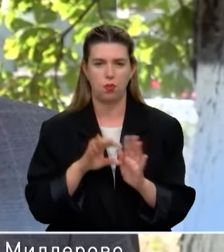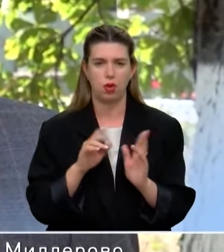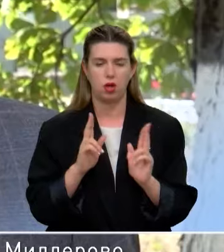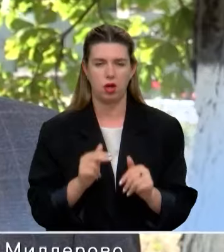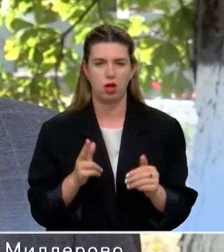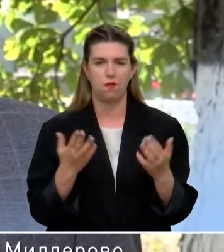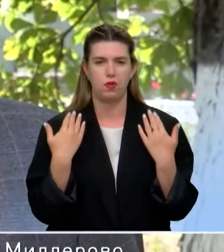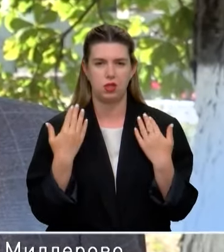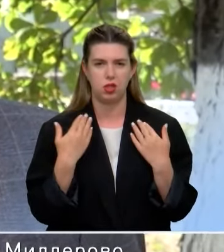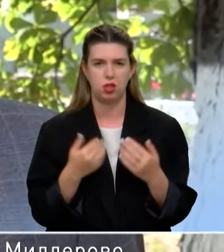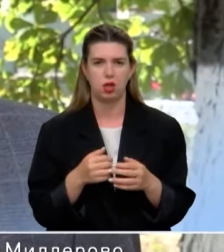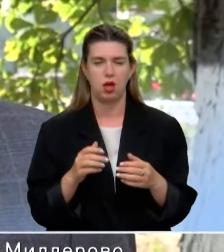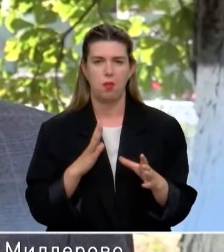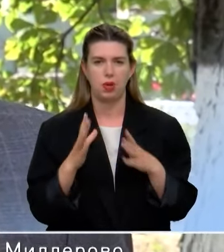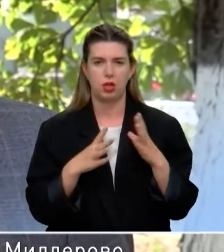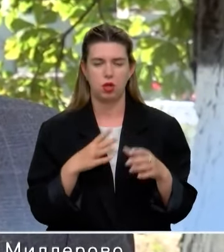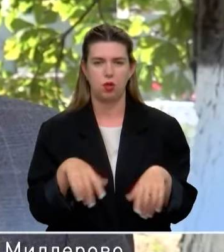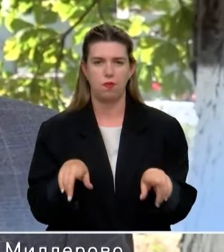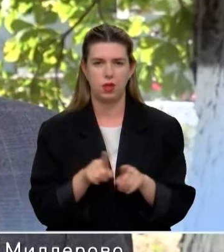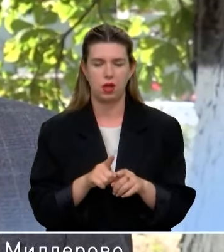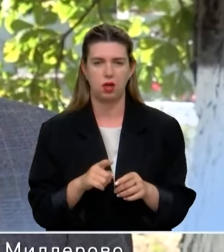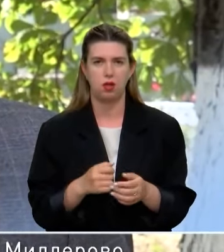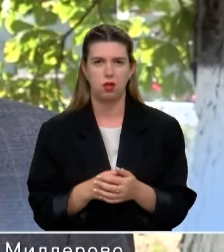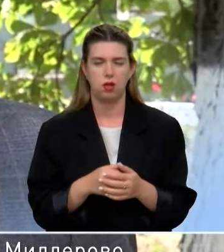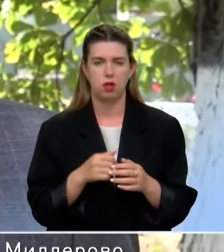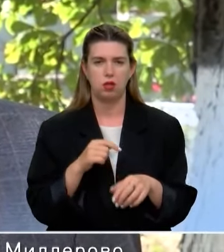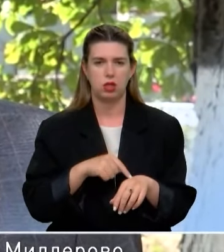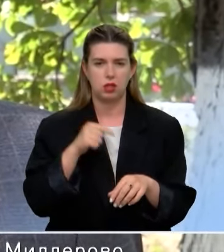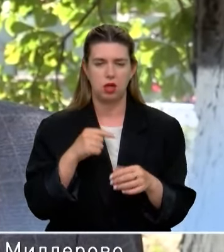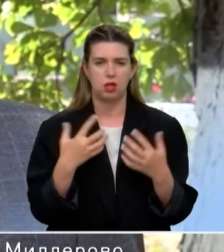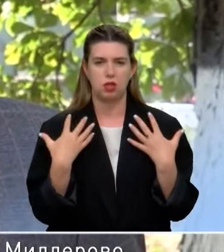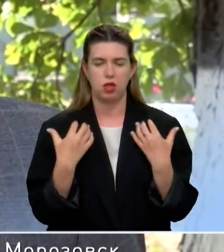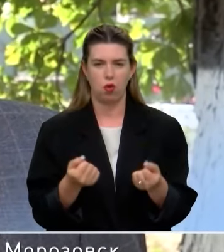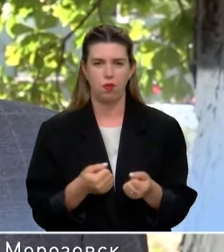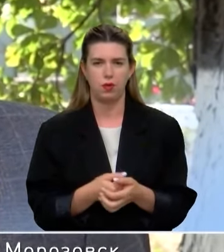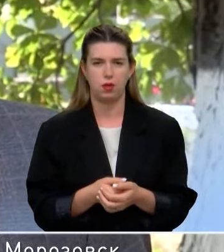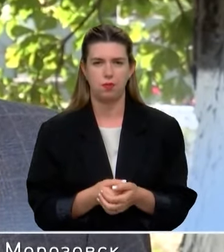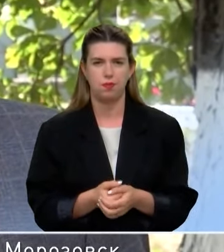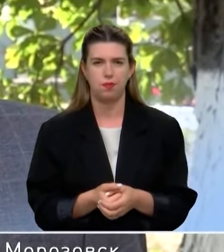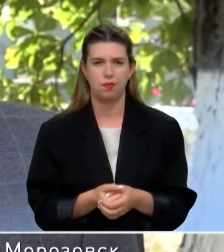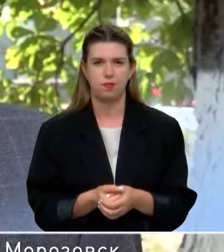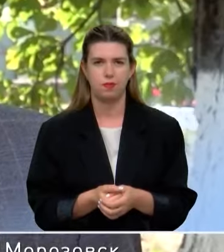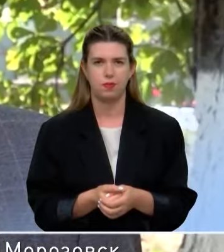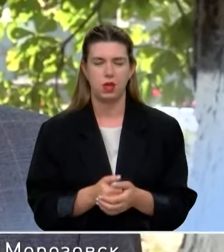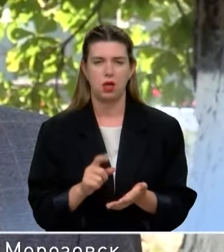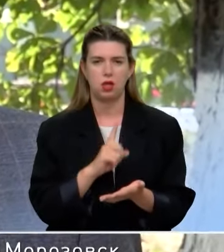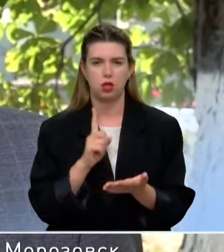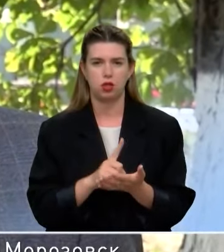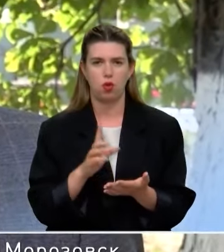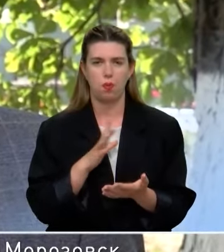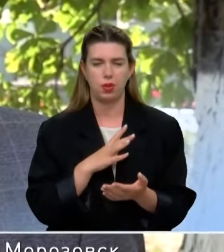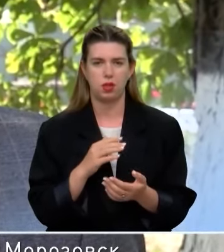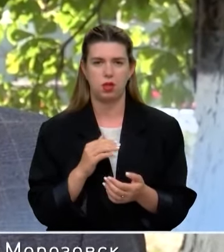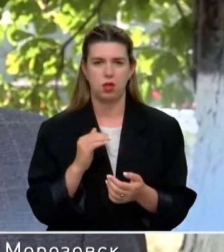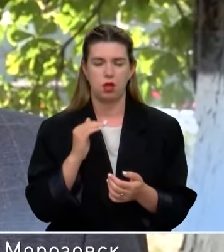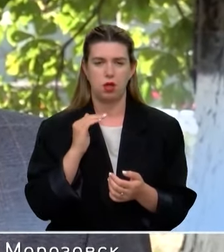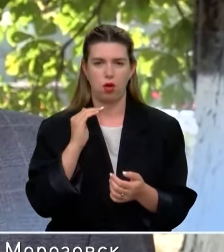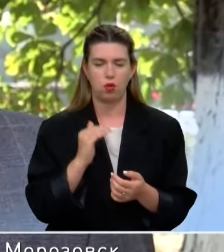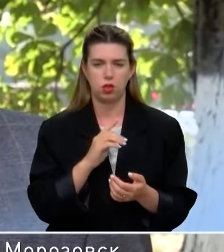по физической подготовленности как по состоянию здоров должно быть рост не